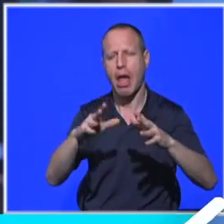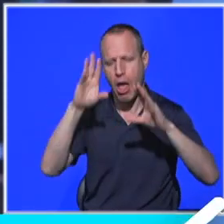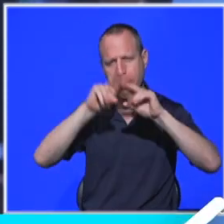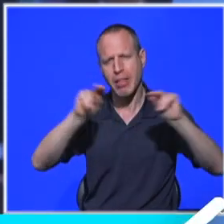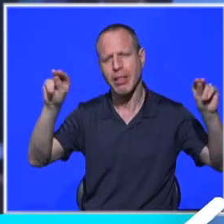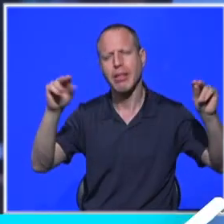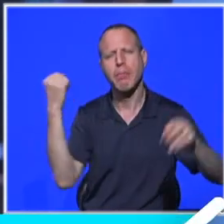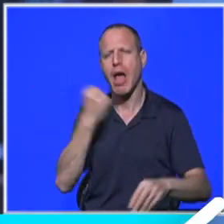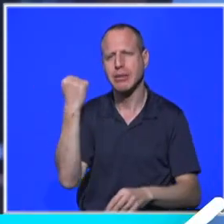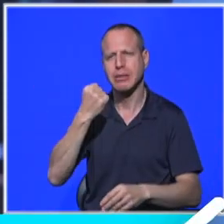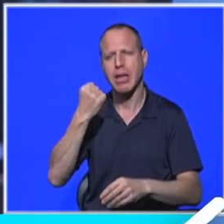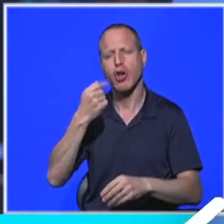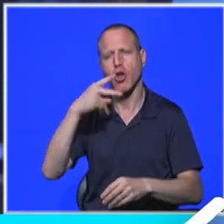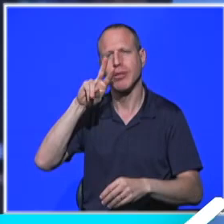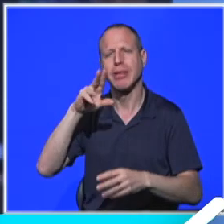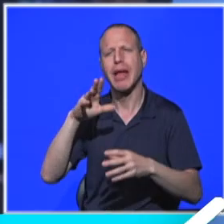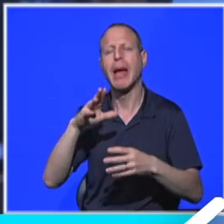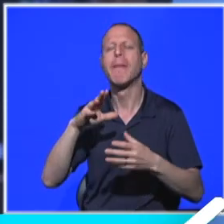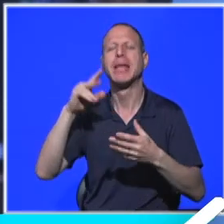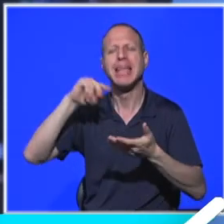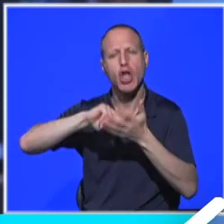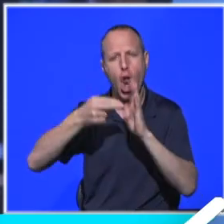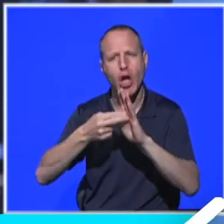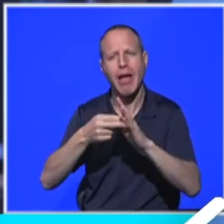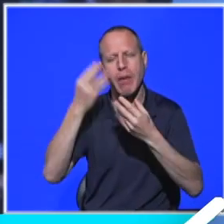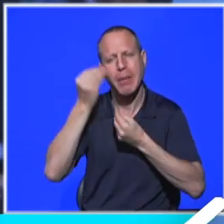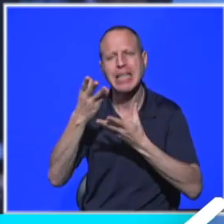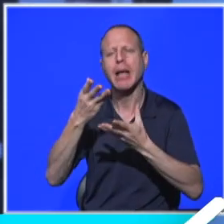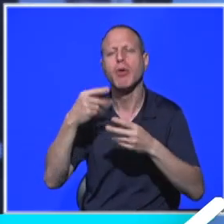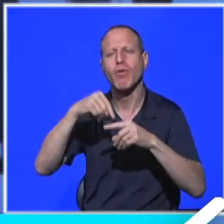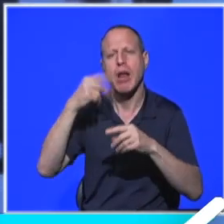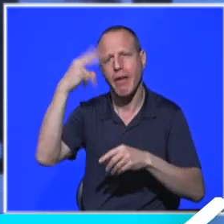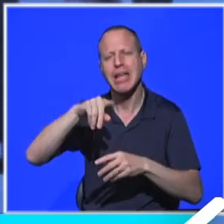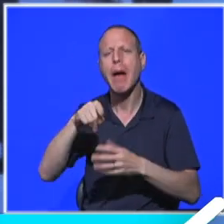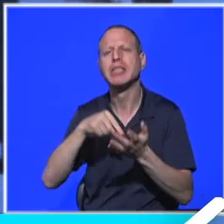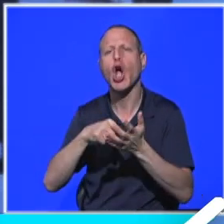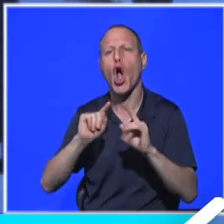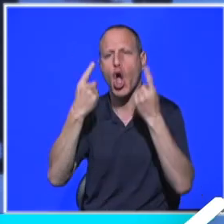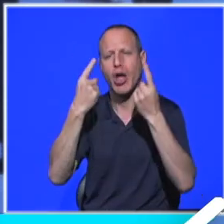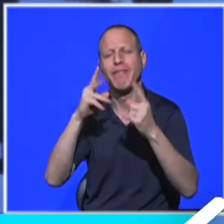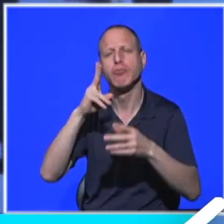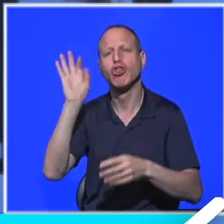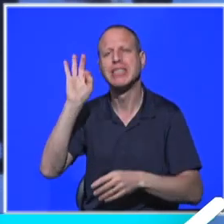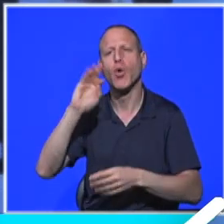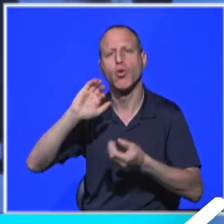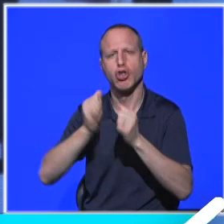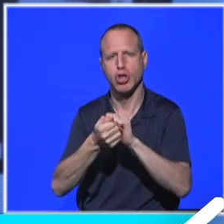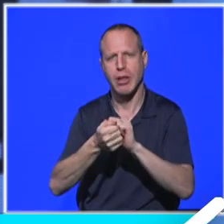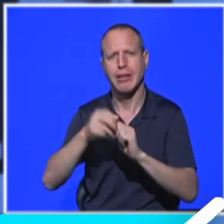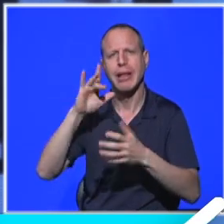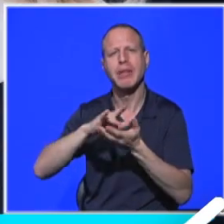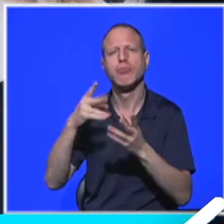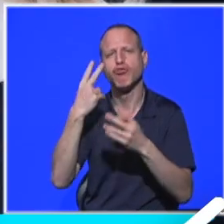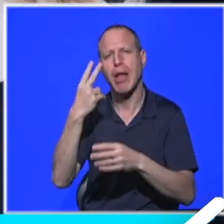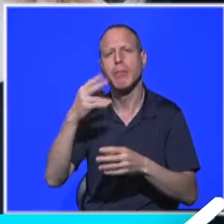מאשר אידיאולוגיה או מסרים חיוביים. כדי להבין למה זה קורה והאם יש סיכוי שזה ישתנה, נמצאים איתי שניים. יועץ התקשורת אייל